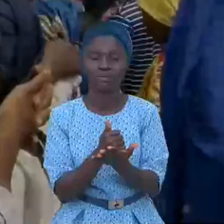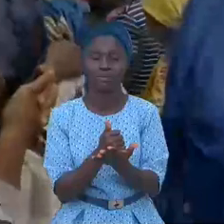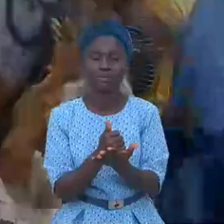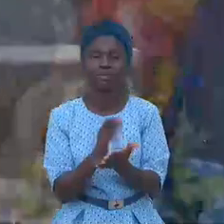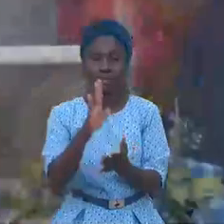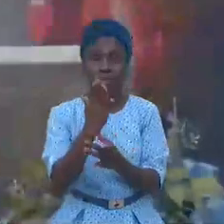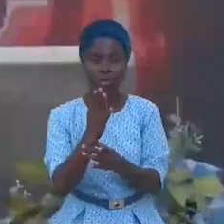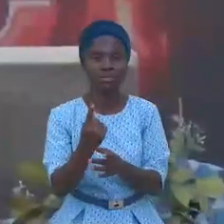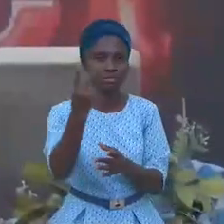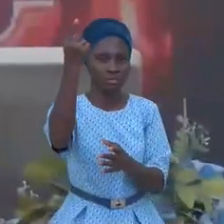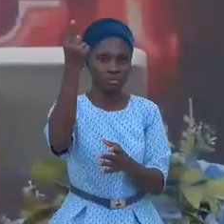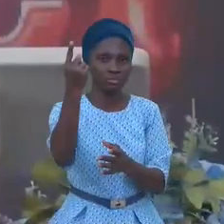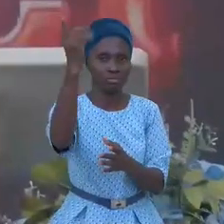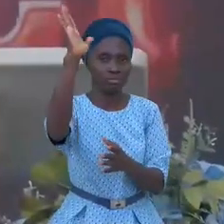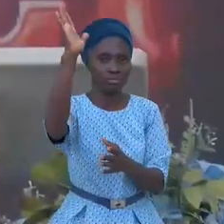Lève ses mains,